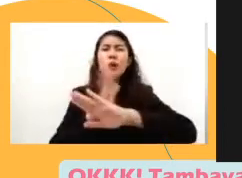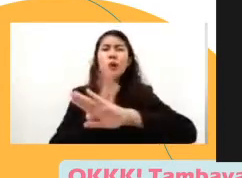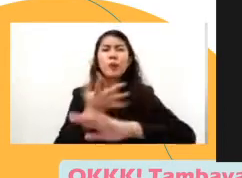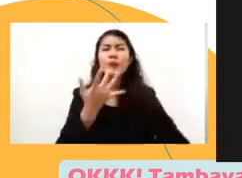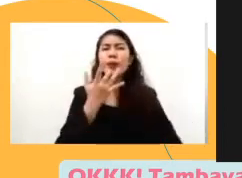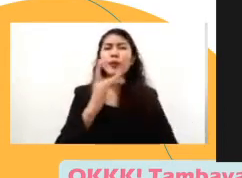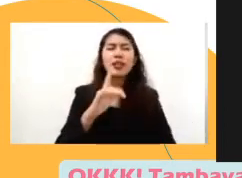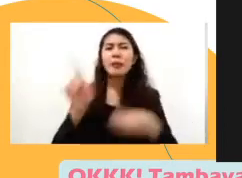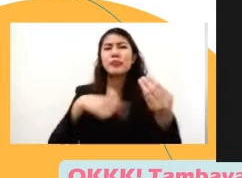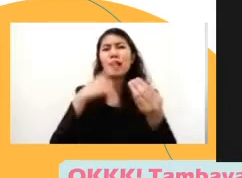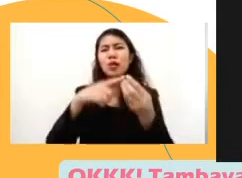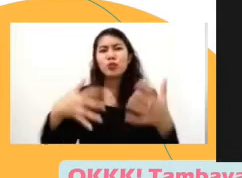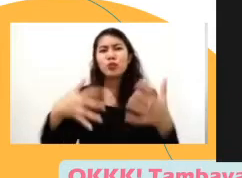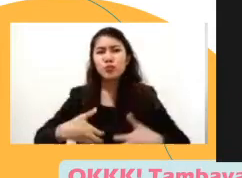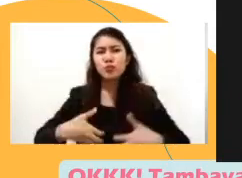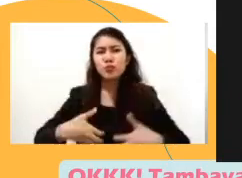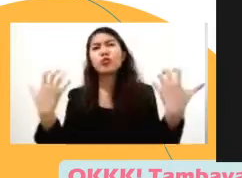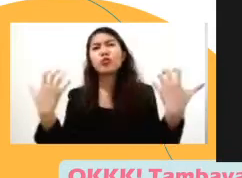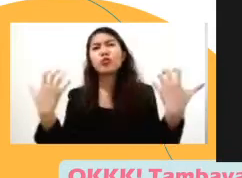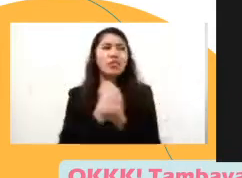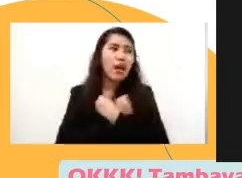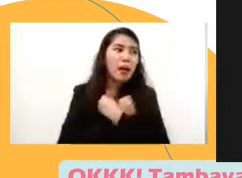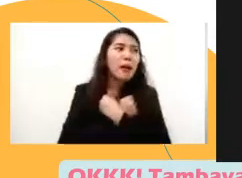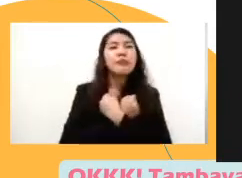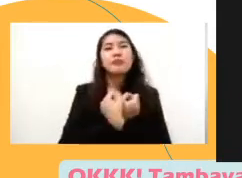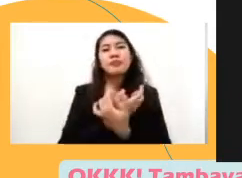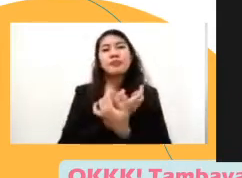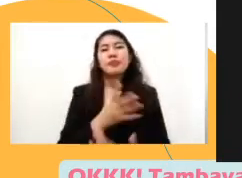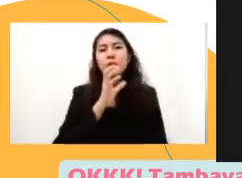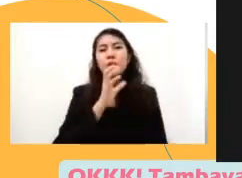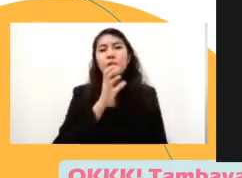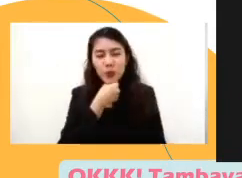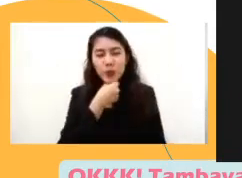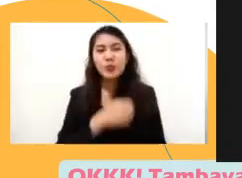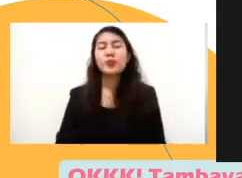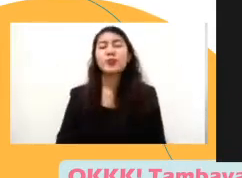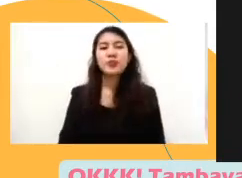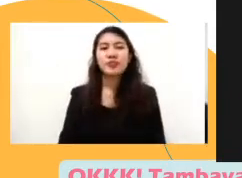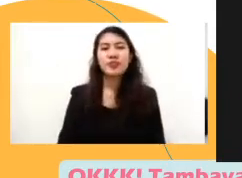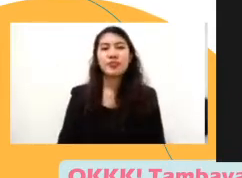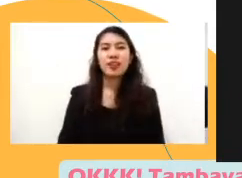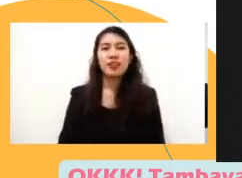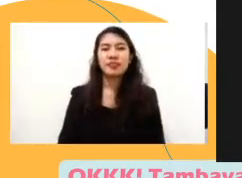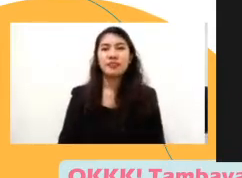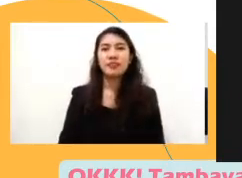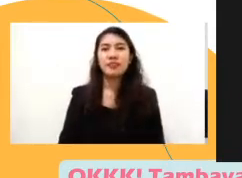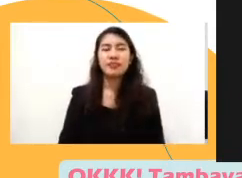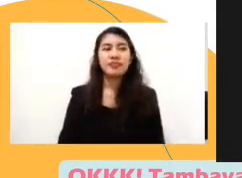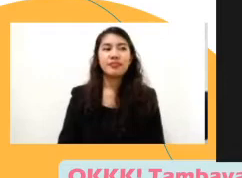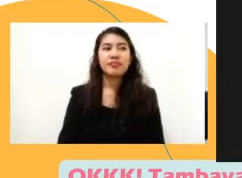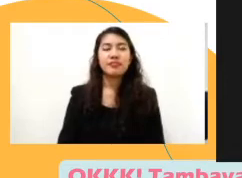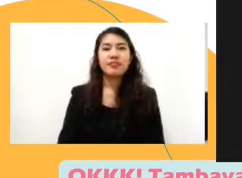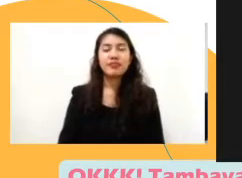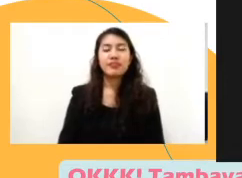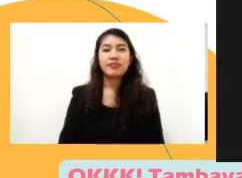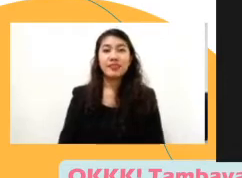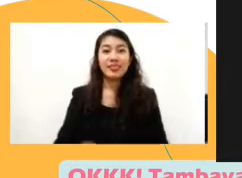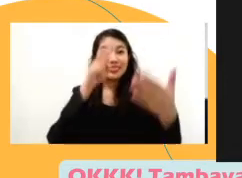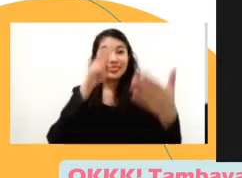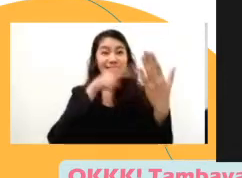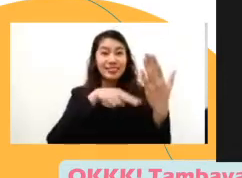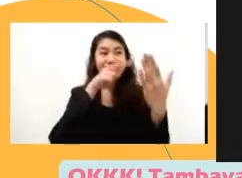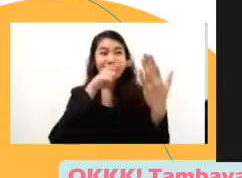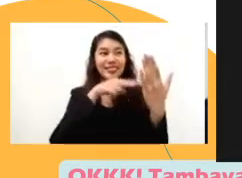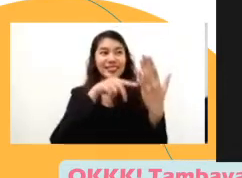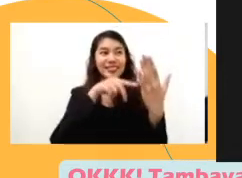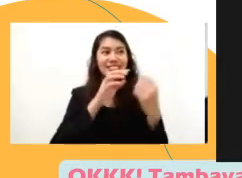ng mga kanta na may na ganito ang theme para naman may matutunan sila at Erica at